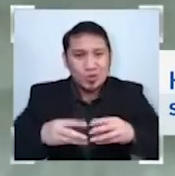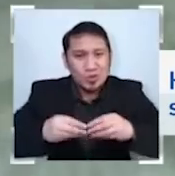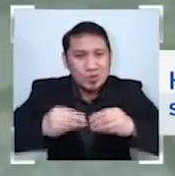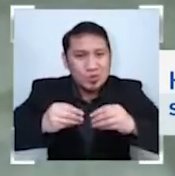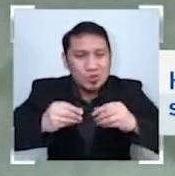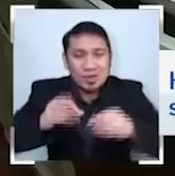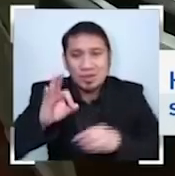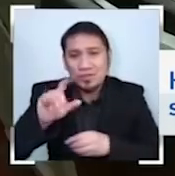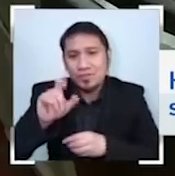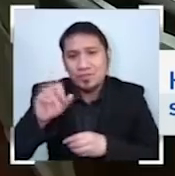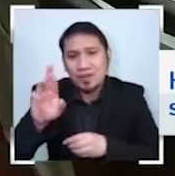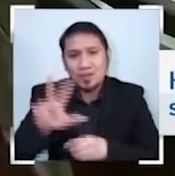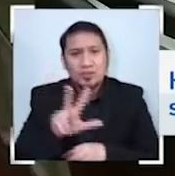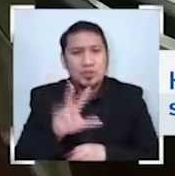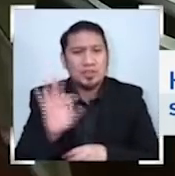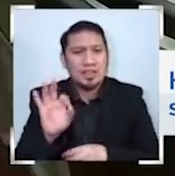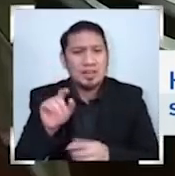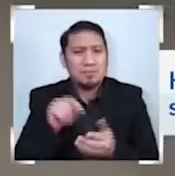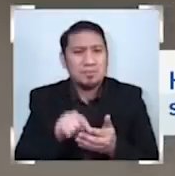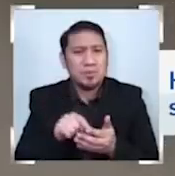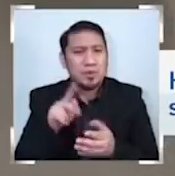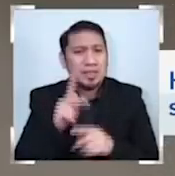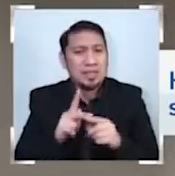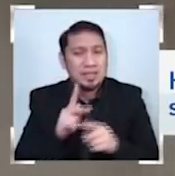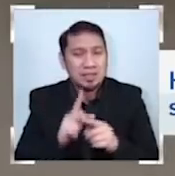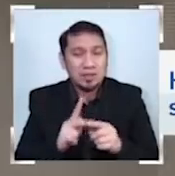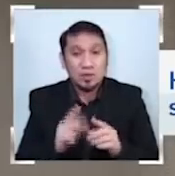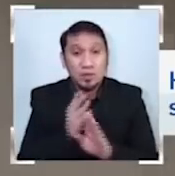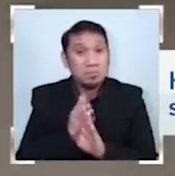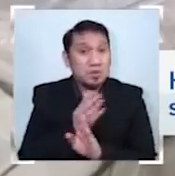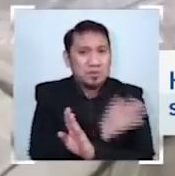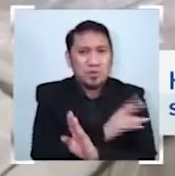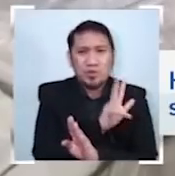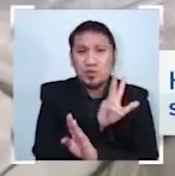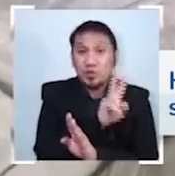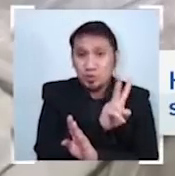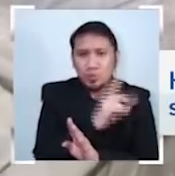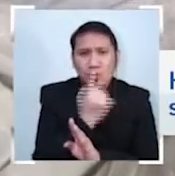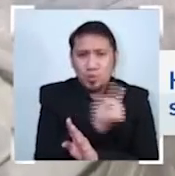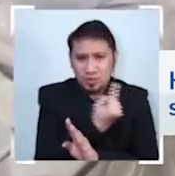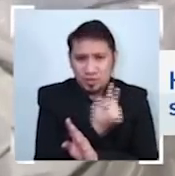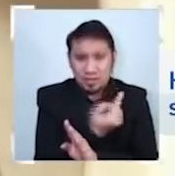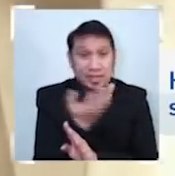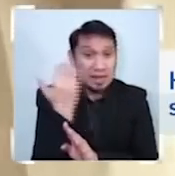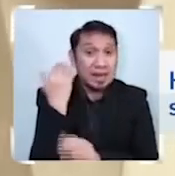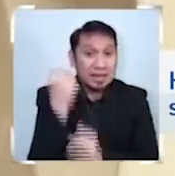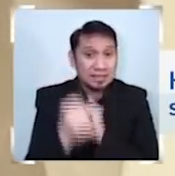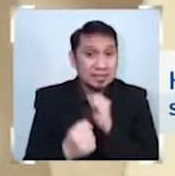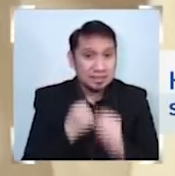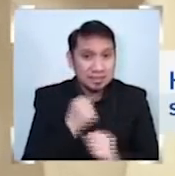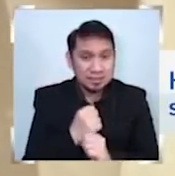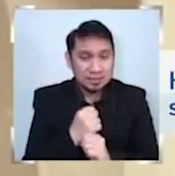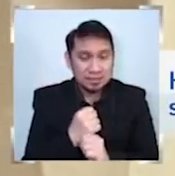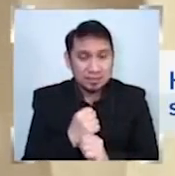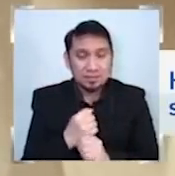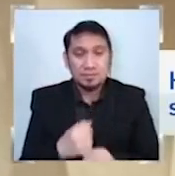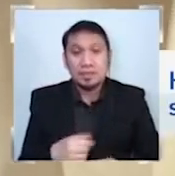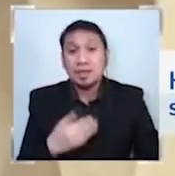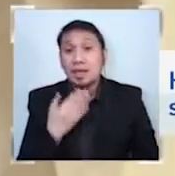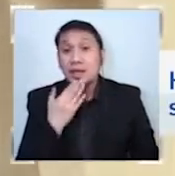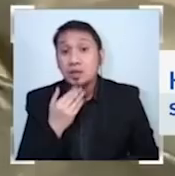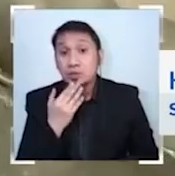ang karaniwang presyo ngayon kumpara sa 32 pesos noong nakaraang taon ayon sa industry sources. Ang asukal naman kada